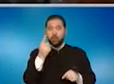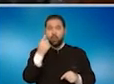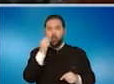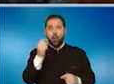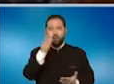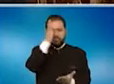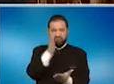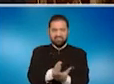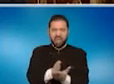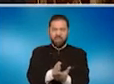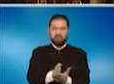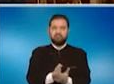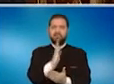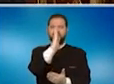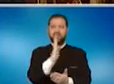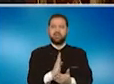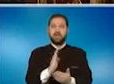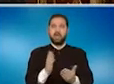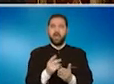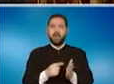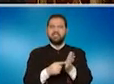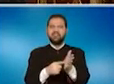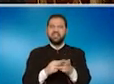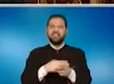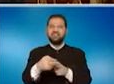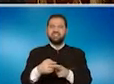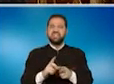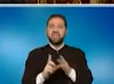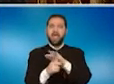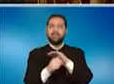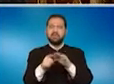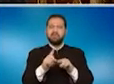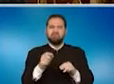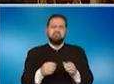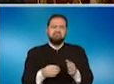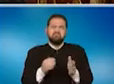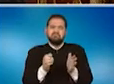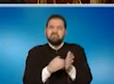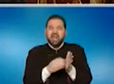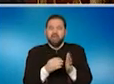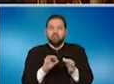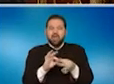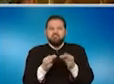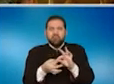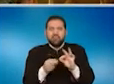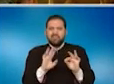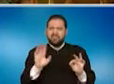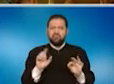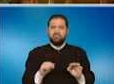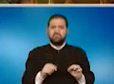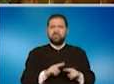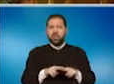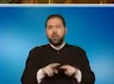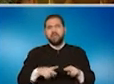și corect și din care iradiază Duhul Sfințeniei, te umilești instant. Nu trebuie nicio predică, niciun cuvânt să nu zică. Exact